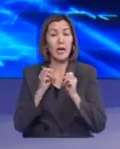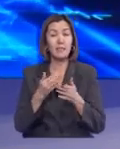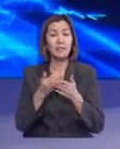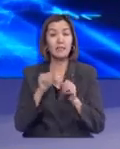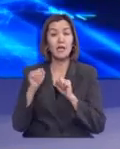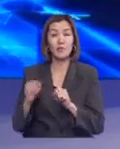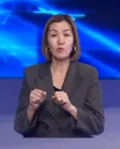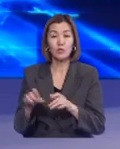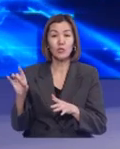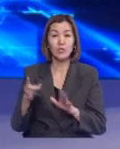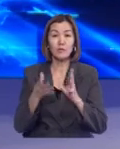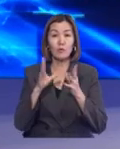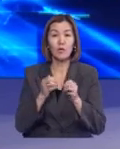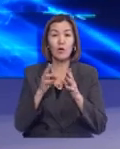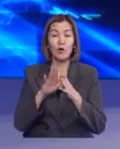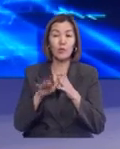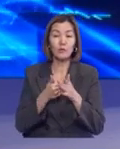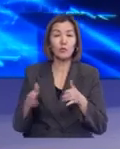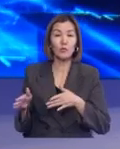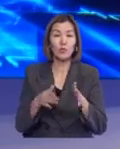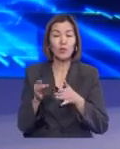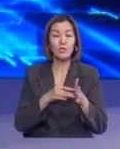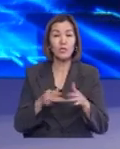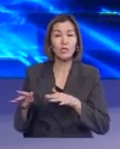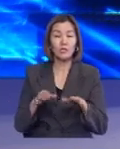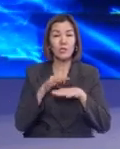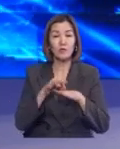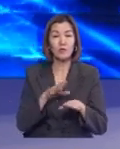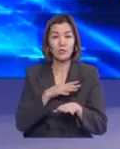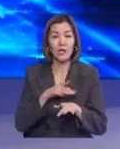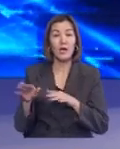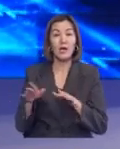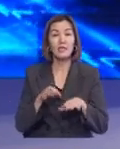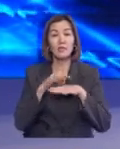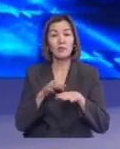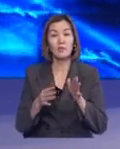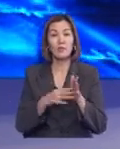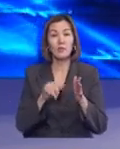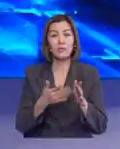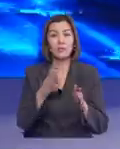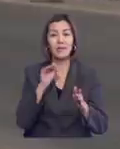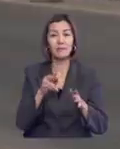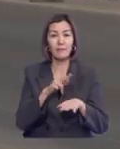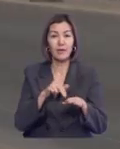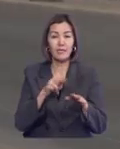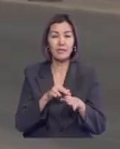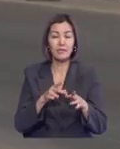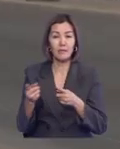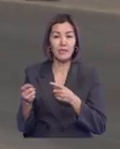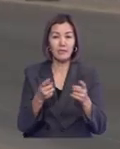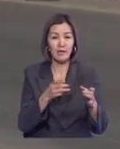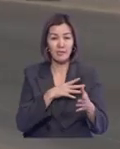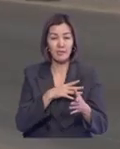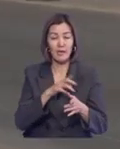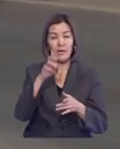мақсатында республикада қауіпсіз жол жедел профилактикалық іс-шарасы өткізілді. Акцияны өткізуге 9000-нан аса полиция